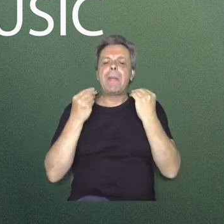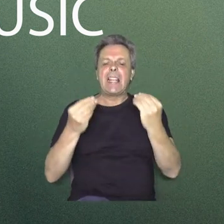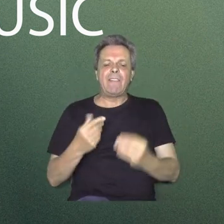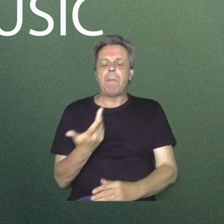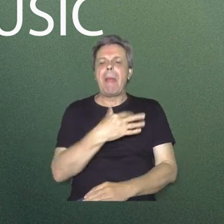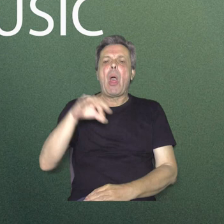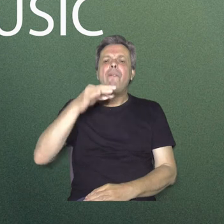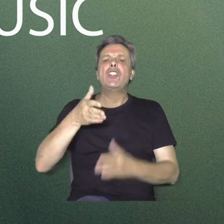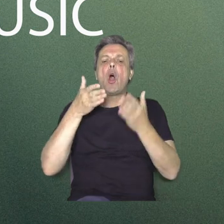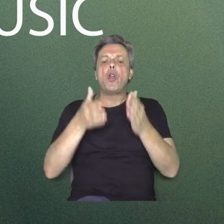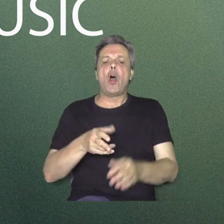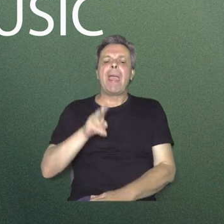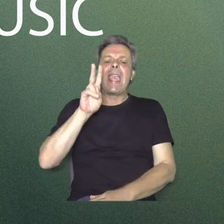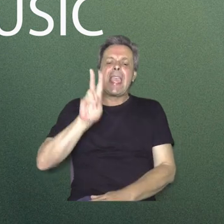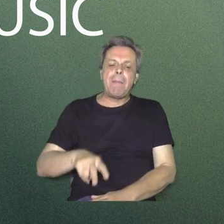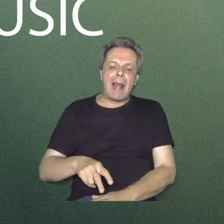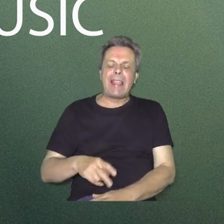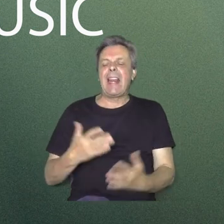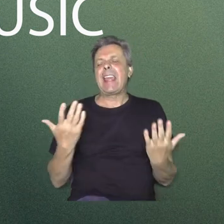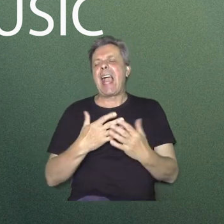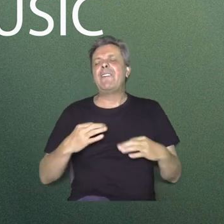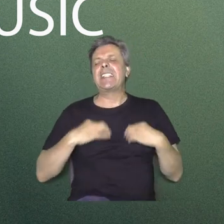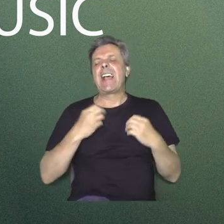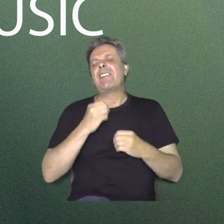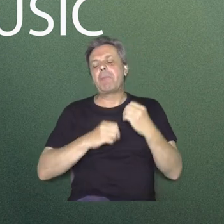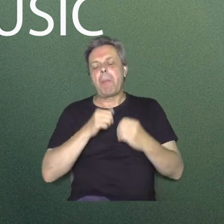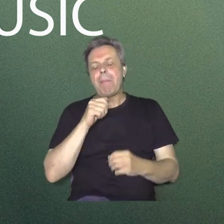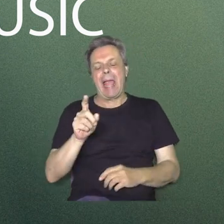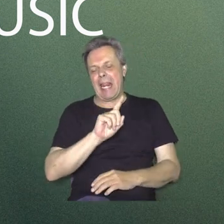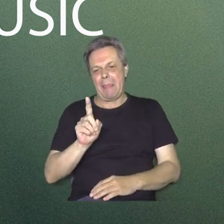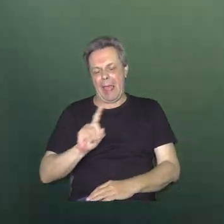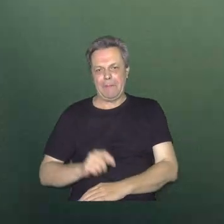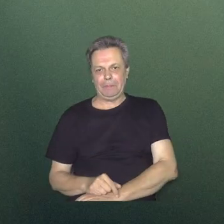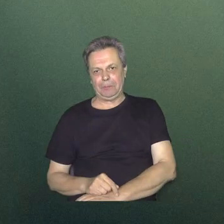predivan, neovisno o tome imate li kakvih zdravstvenih problema ili ne.